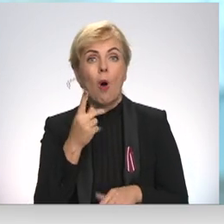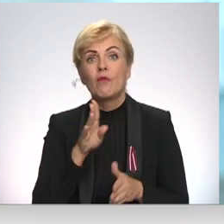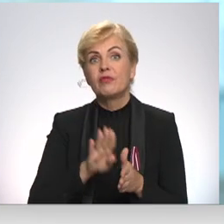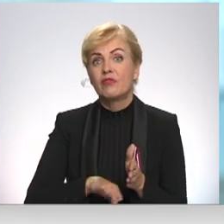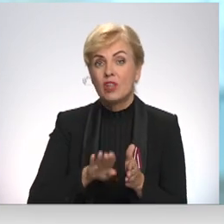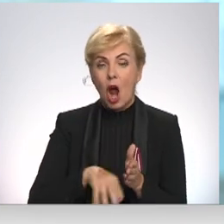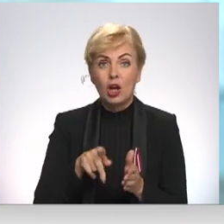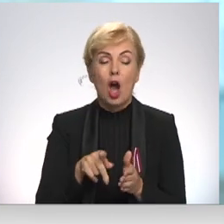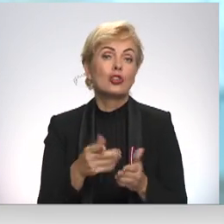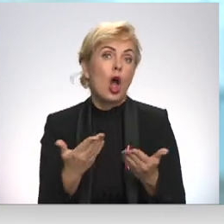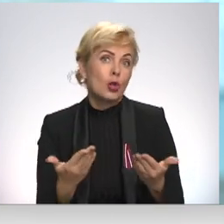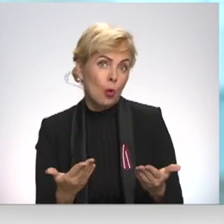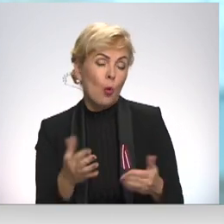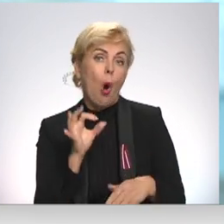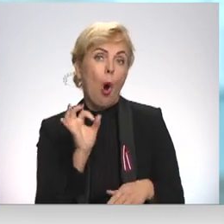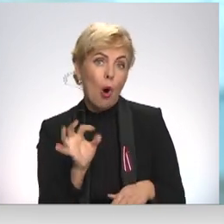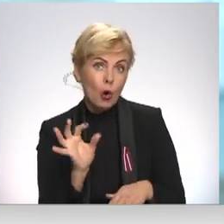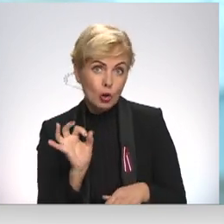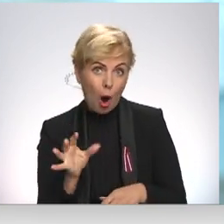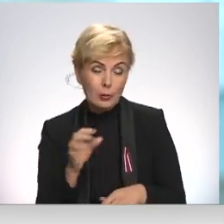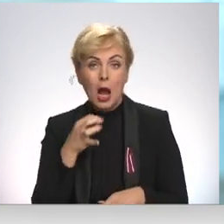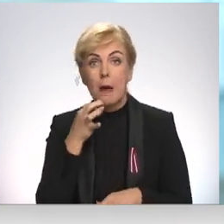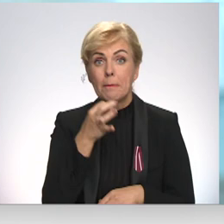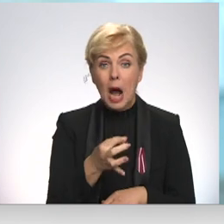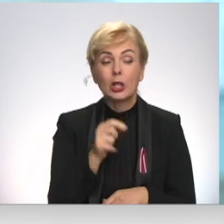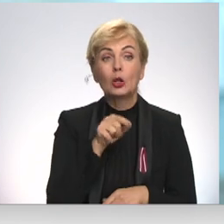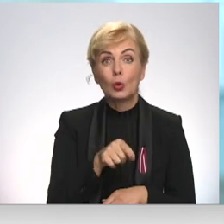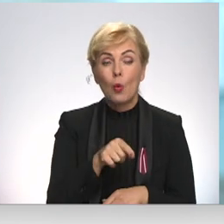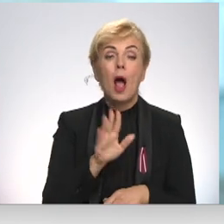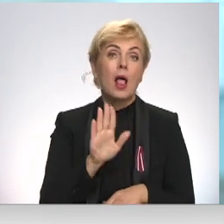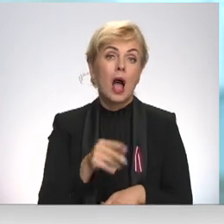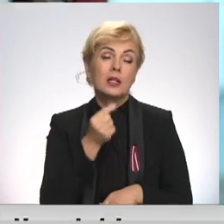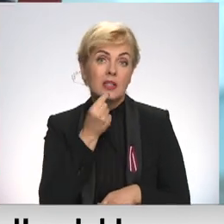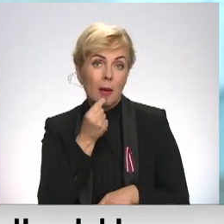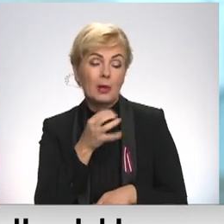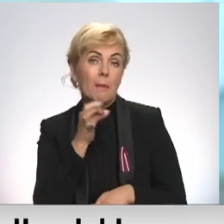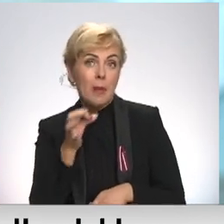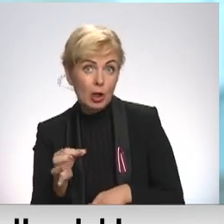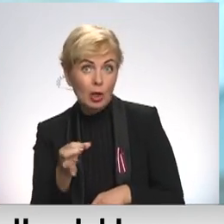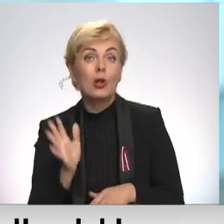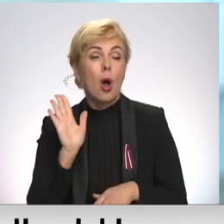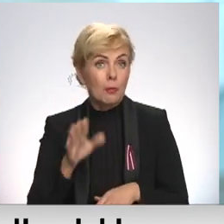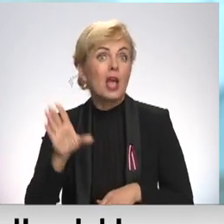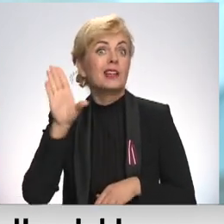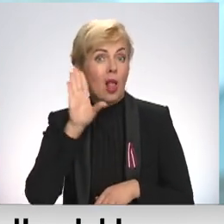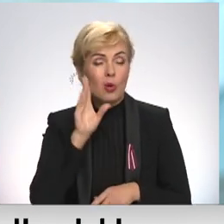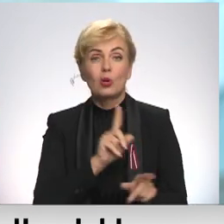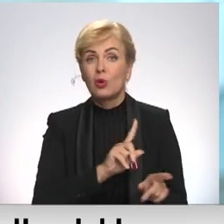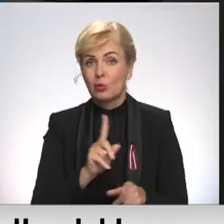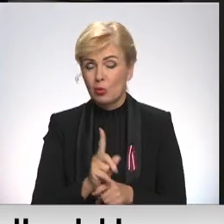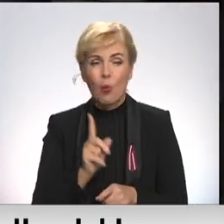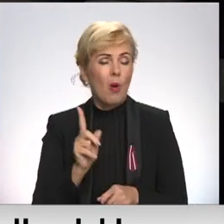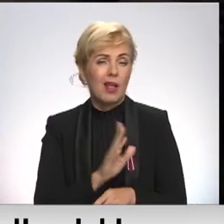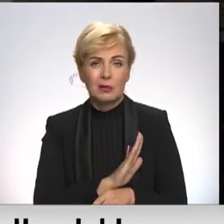tur nu, oktobrī pateica to vai septembrī pateica to, mēs te un tūlīt būs. Nu, nav